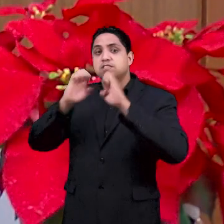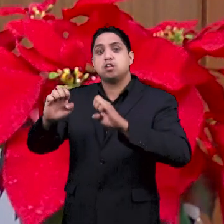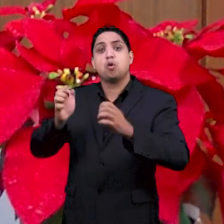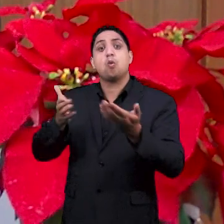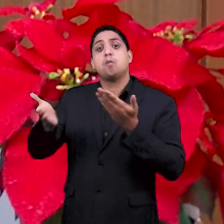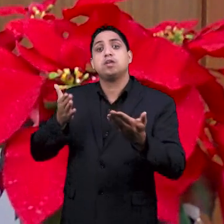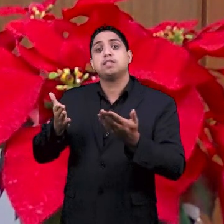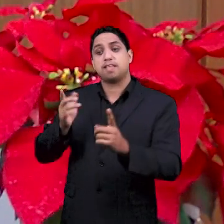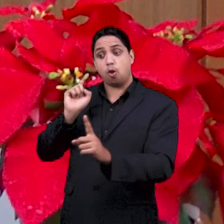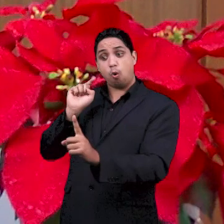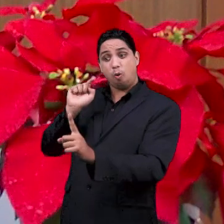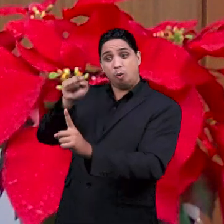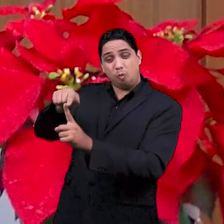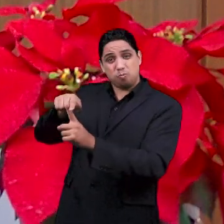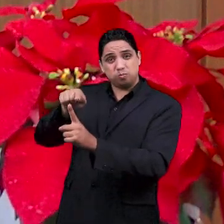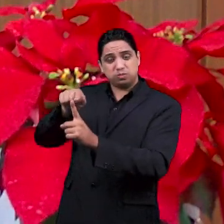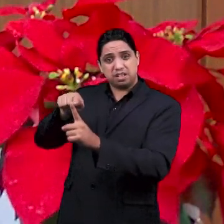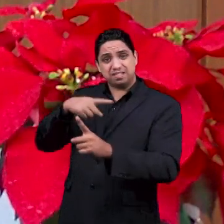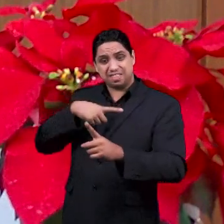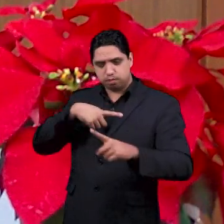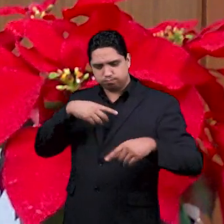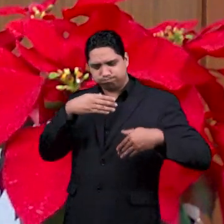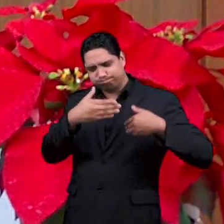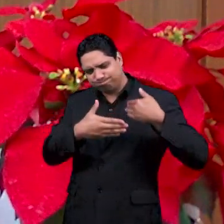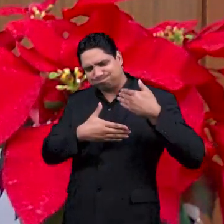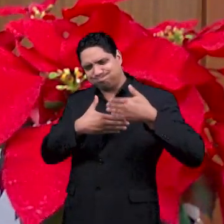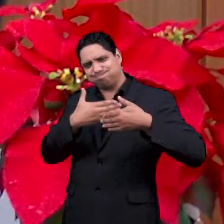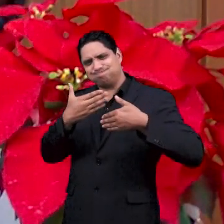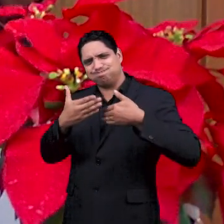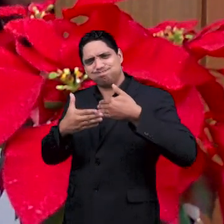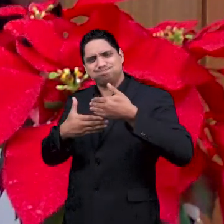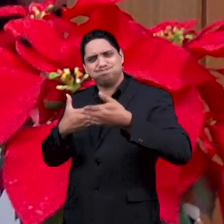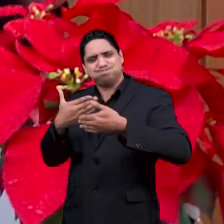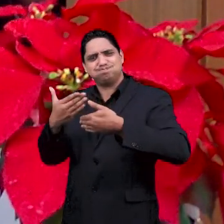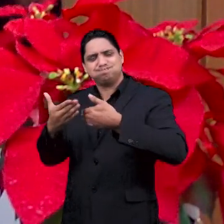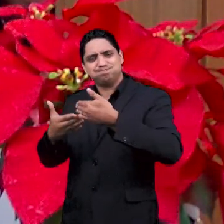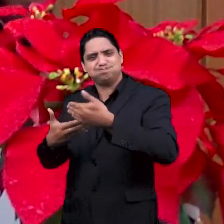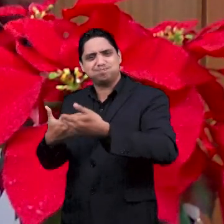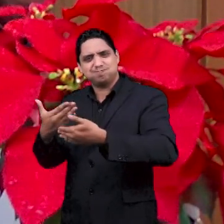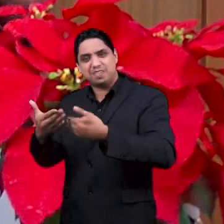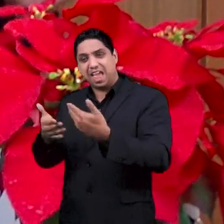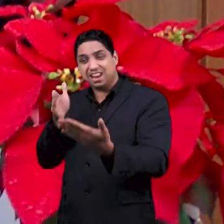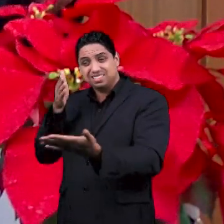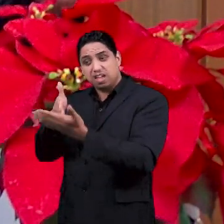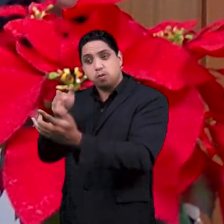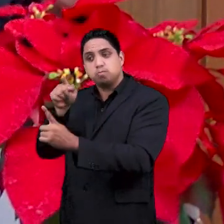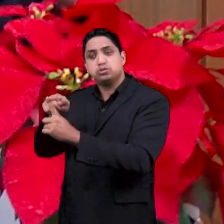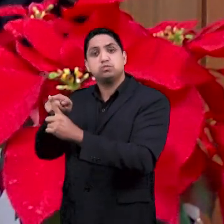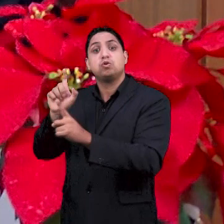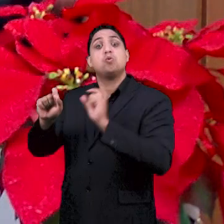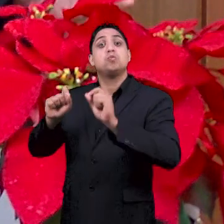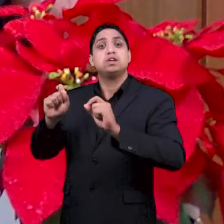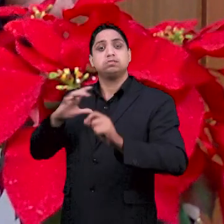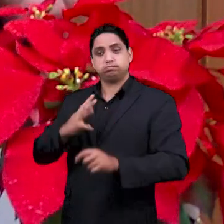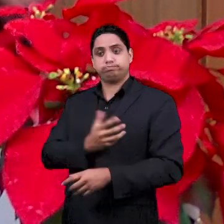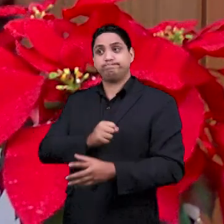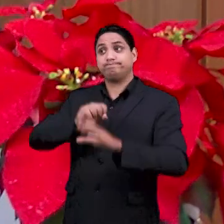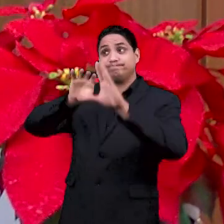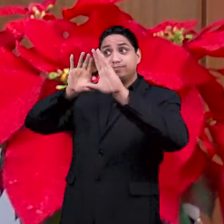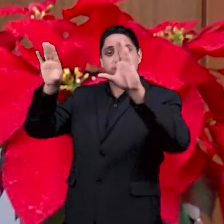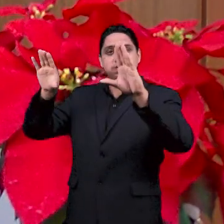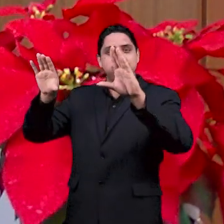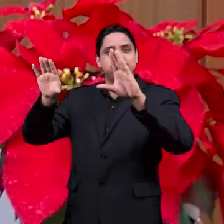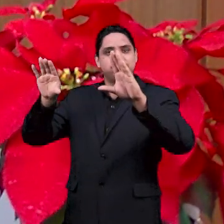Евангелие в процессе динамическом. В то время, когда в историческом плане